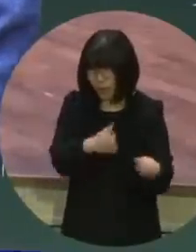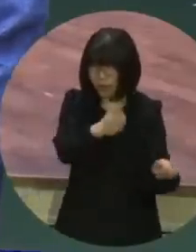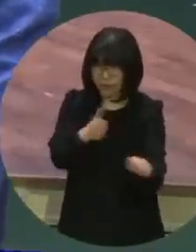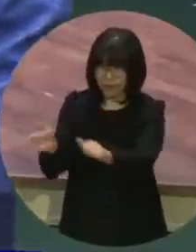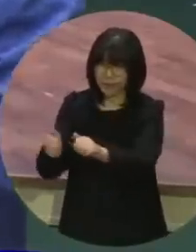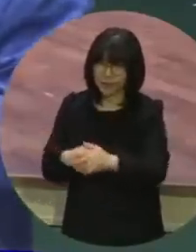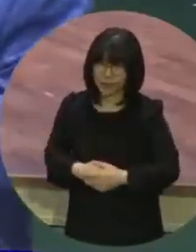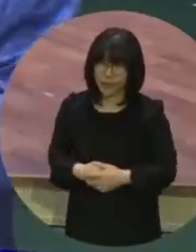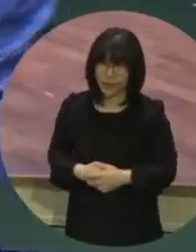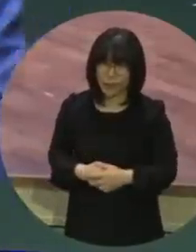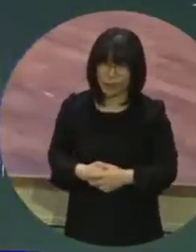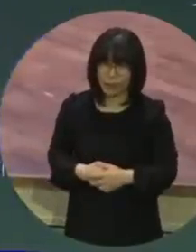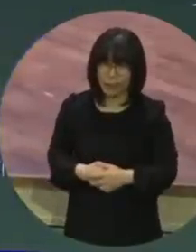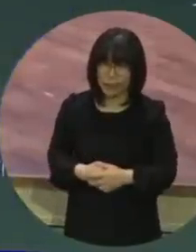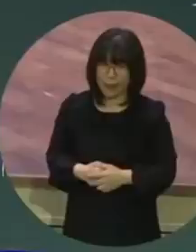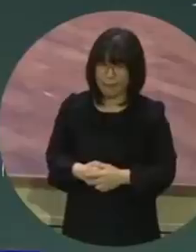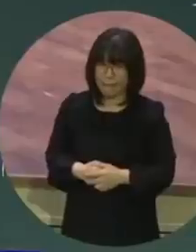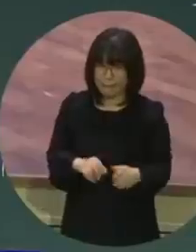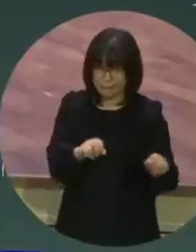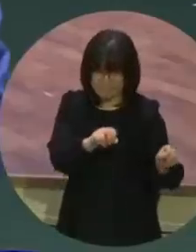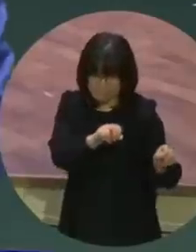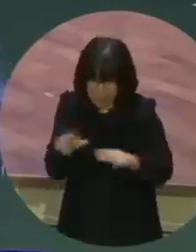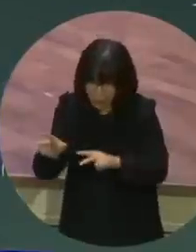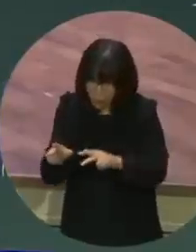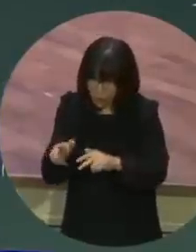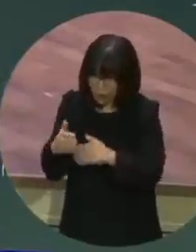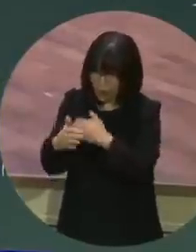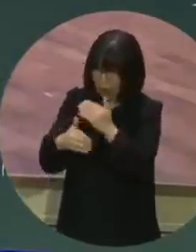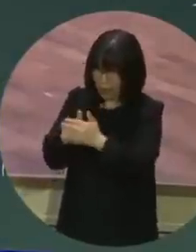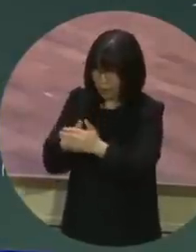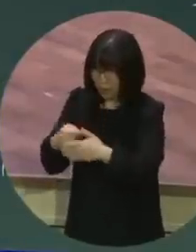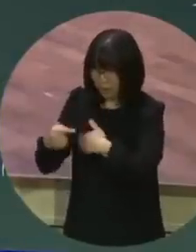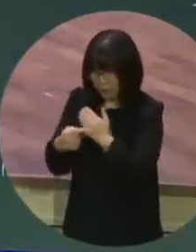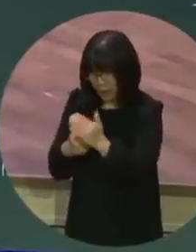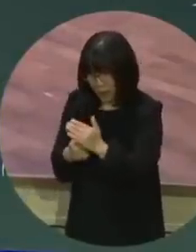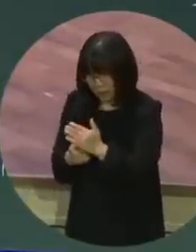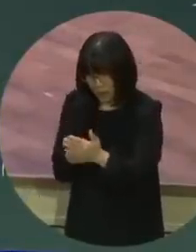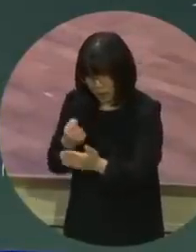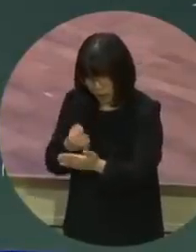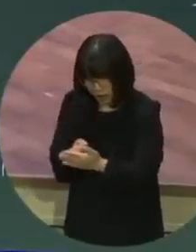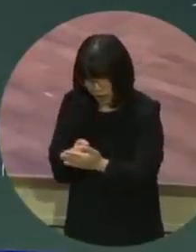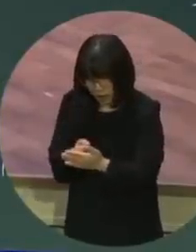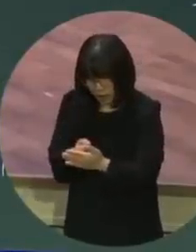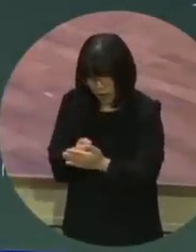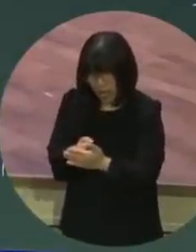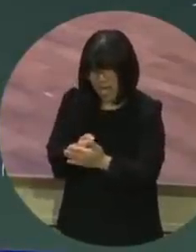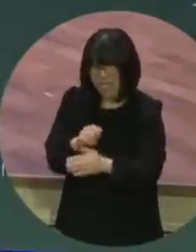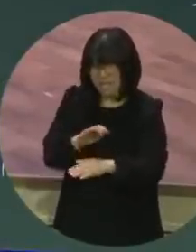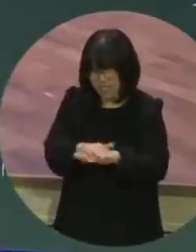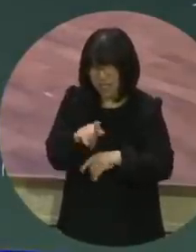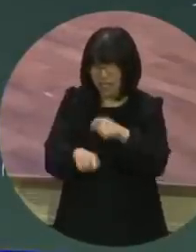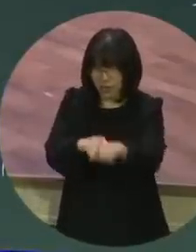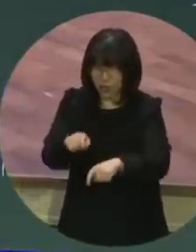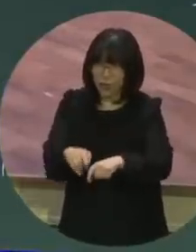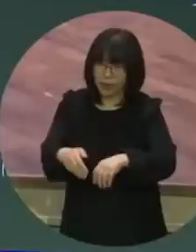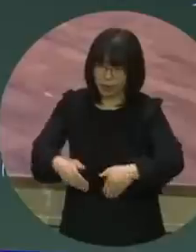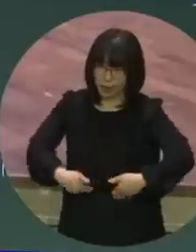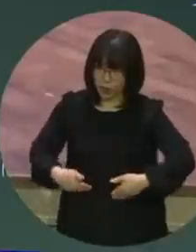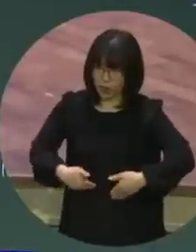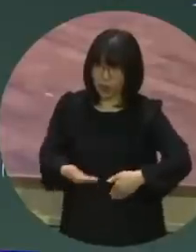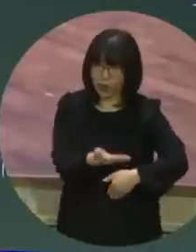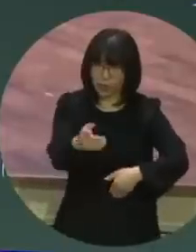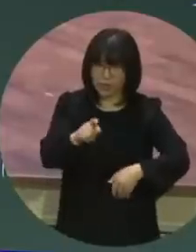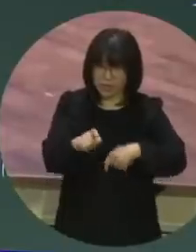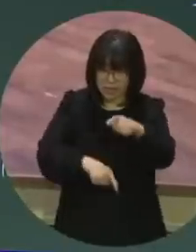적시로. 바로 즉시로 하나님 앞에 결단했으면 실행하시기 바랍니다. 프랙티스, 실행이 되어야지